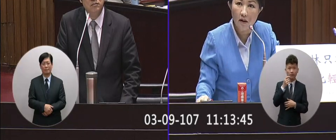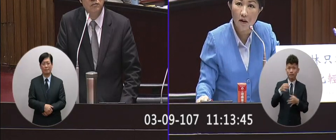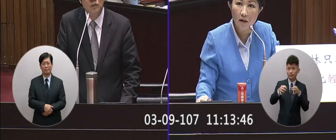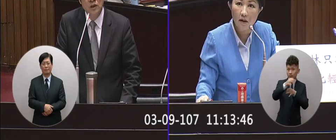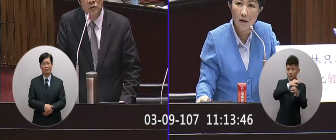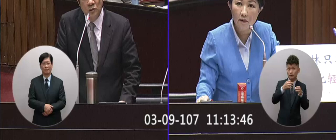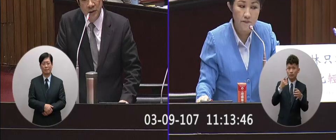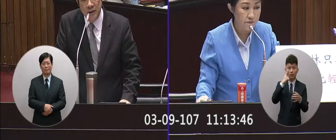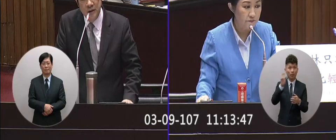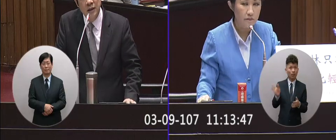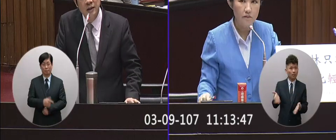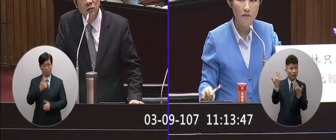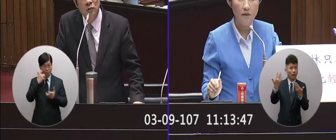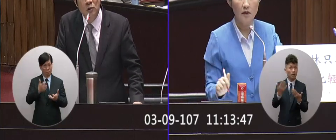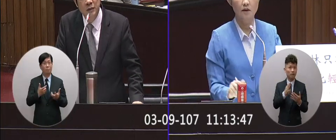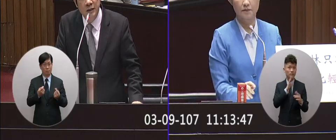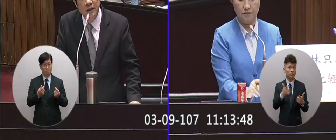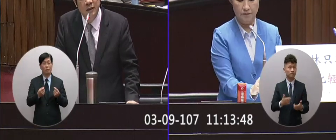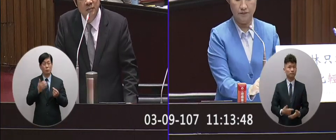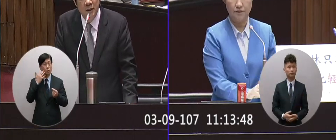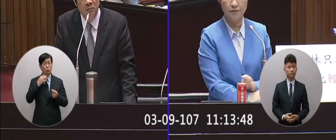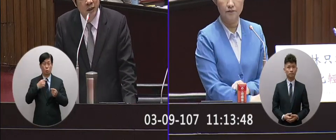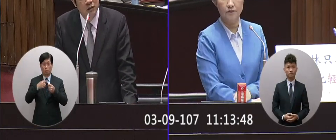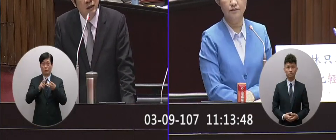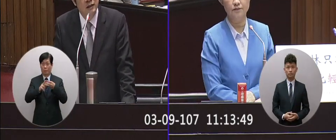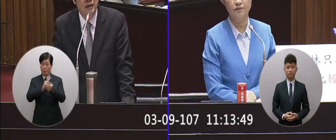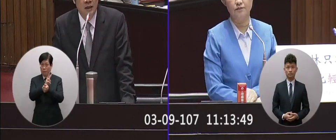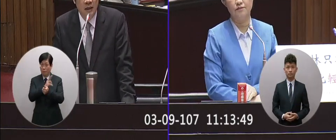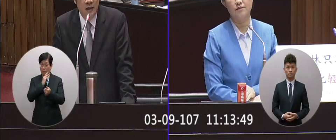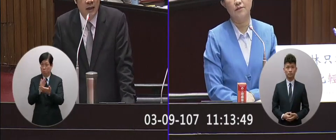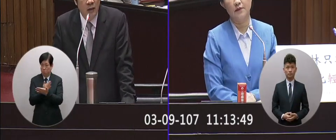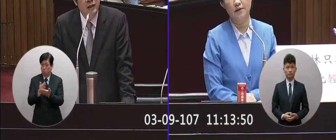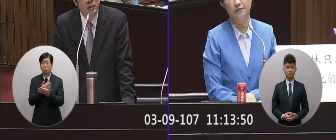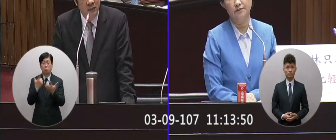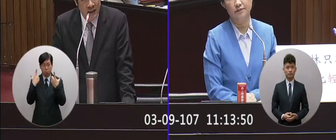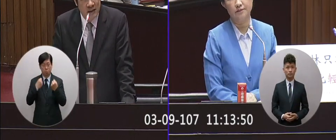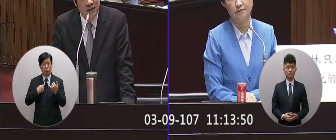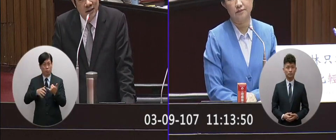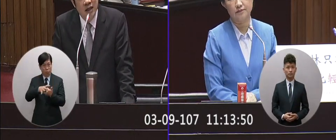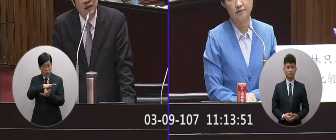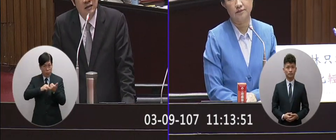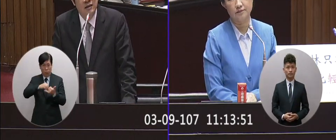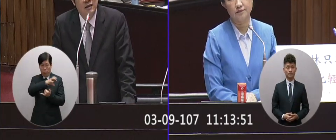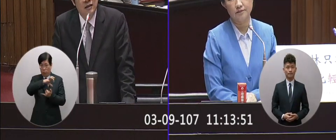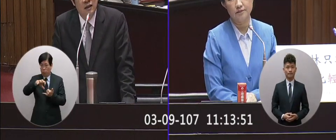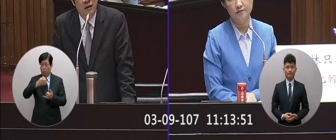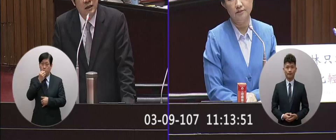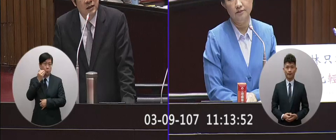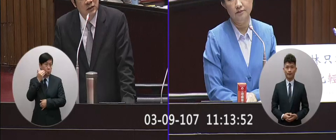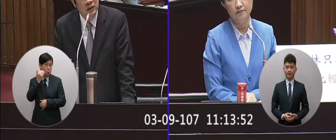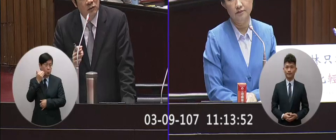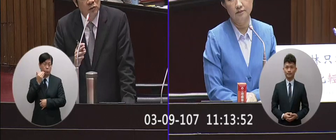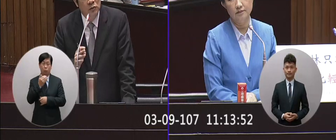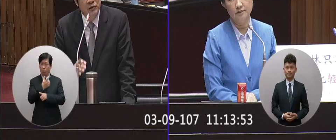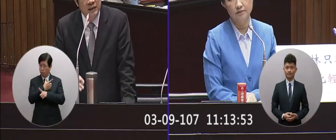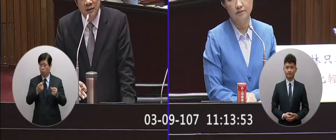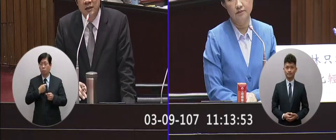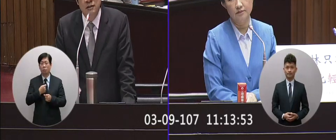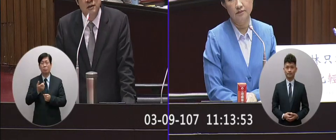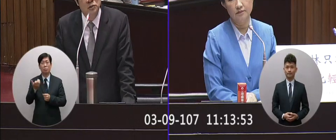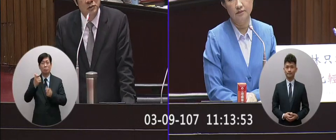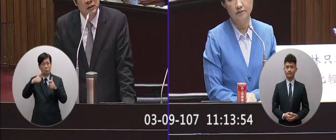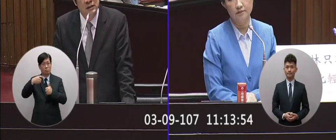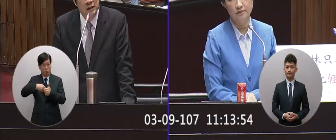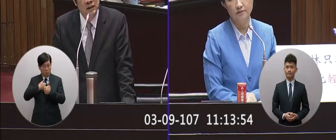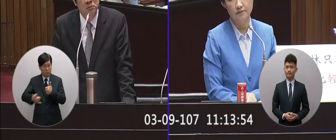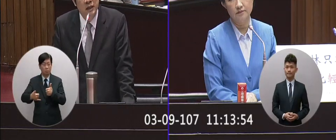吗？ 重视。这个如果米其林的评比的话呢，应该台湾的美食啦。那因为卢委员指